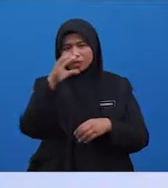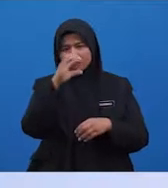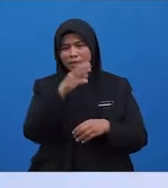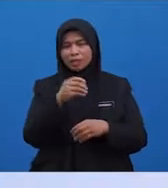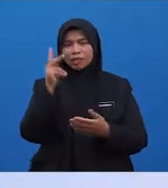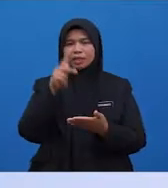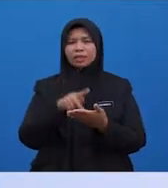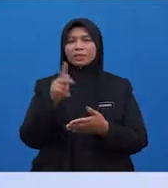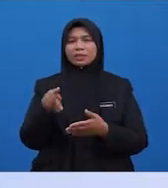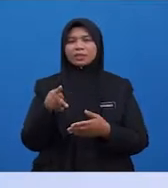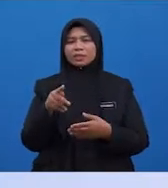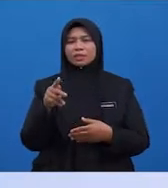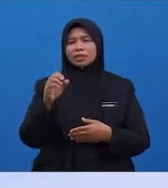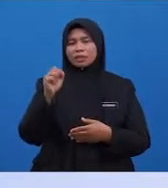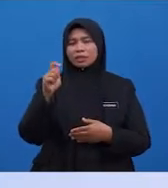atlet berpotensi.